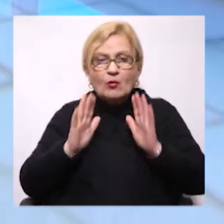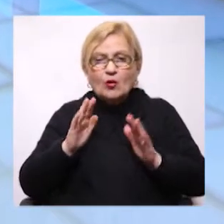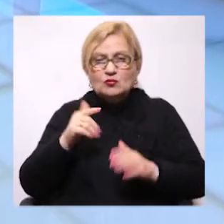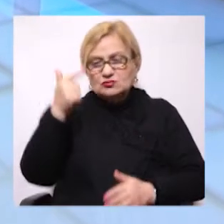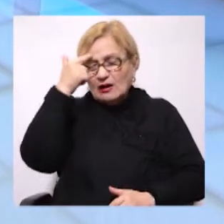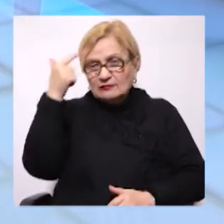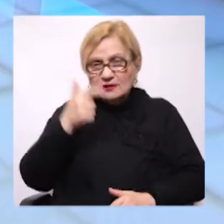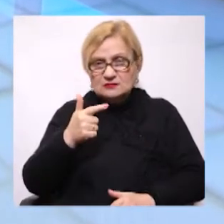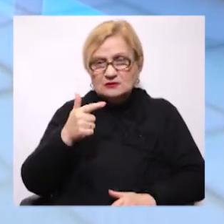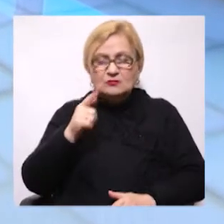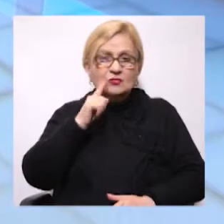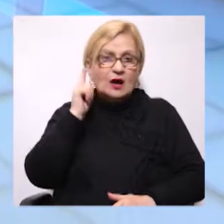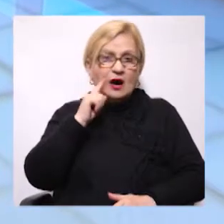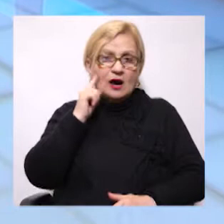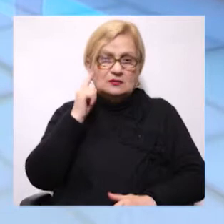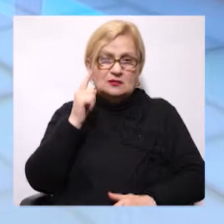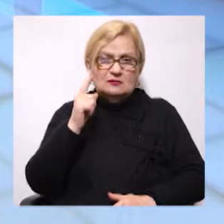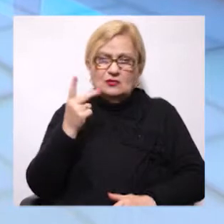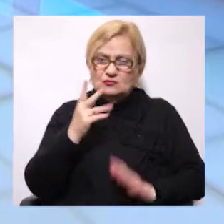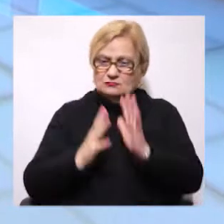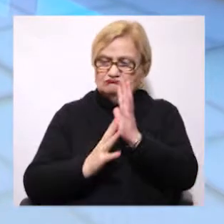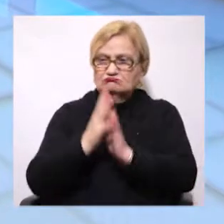წარმოედგინა ქვეყნის გაძლიერების საწინდარად.